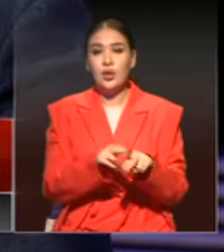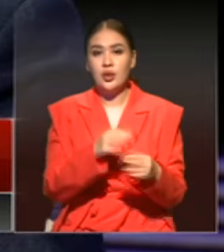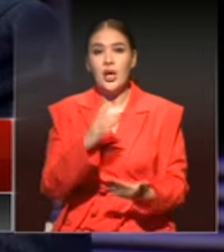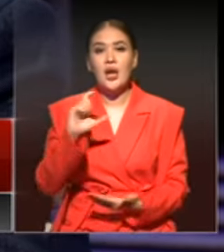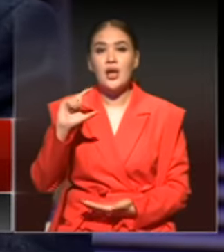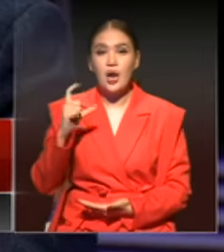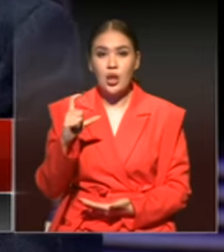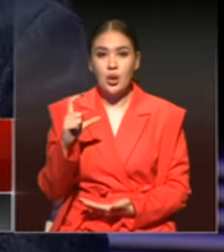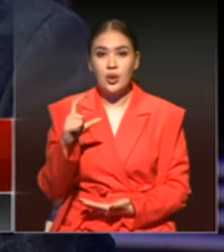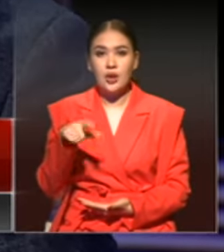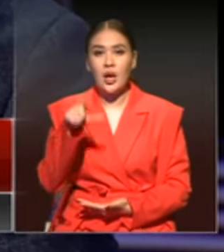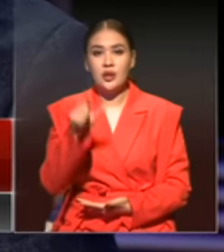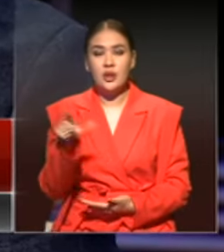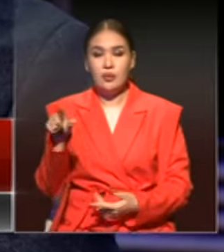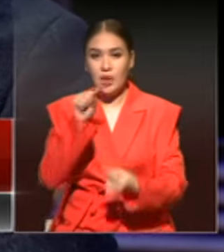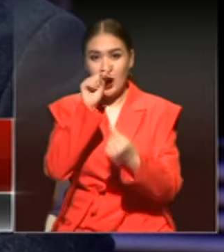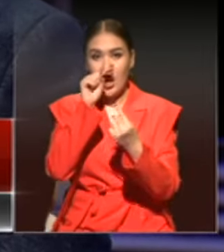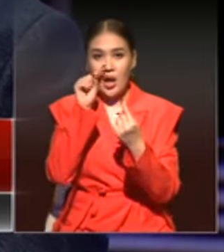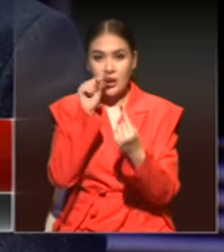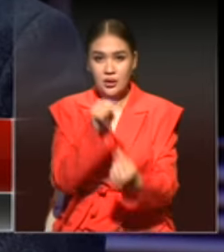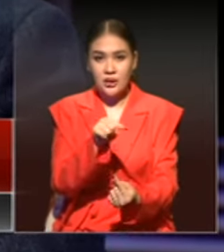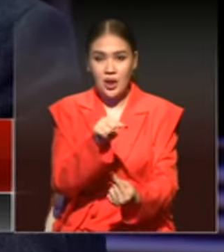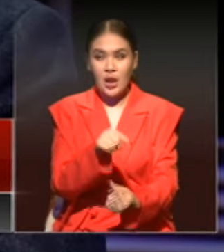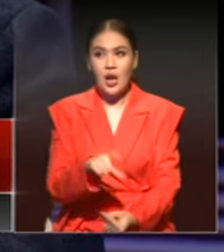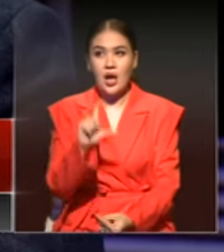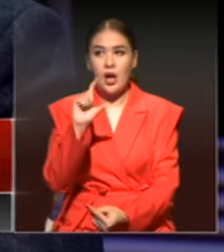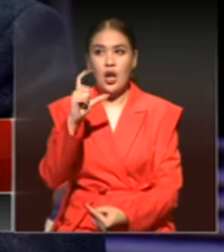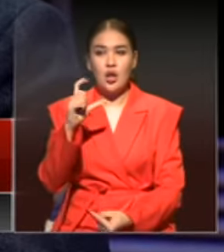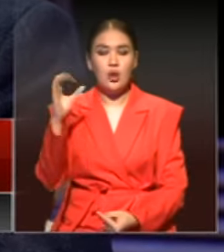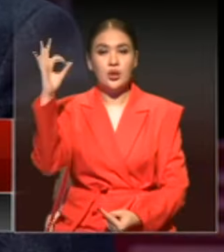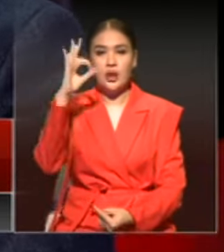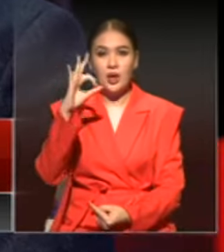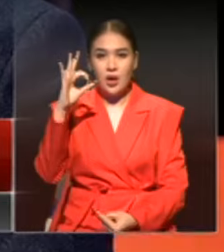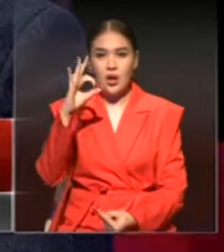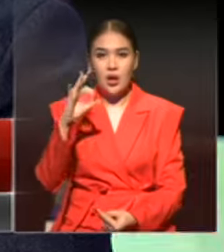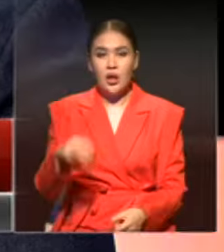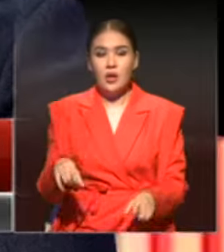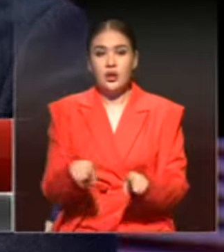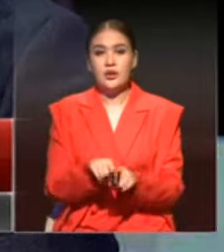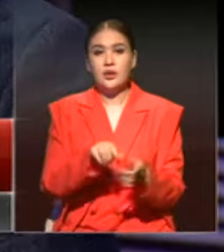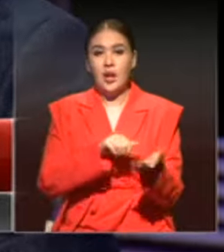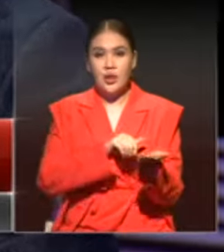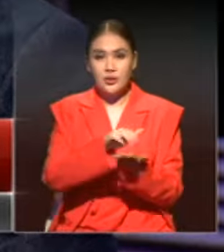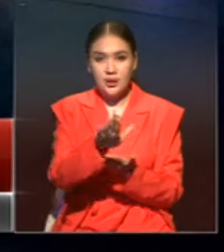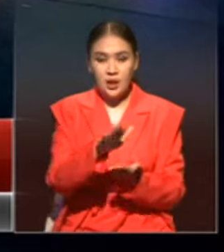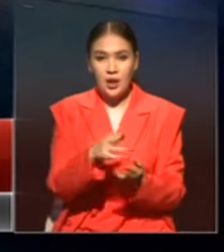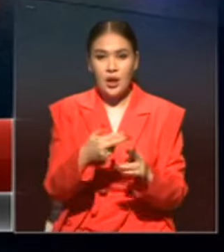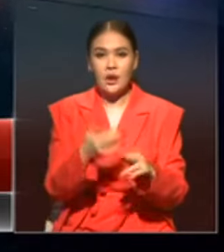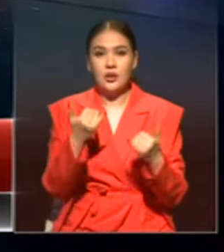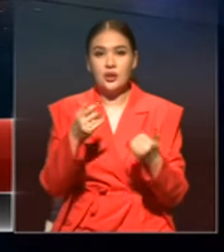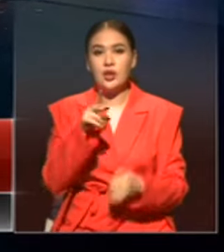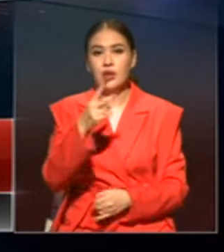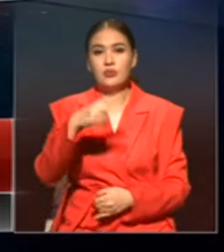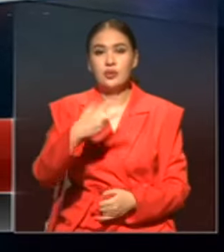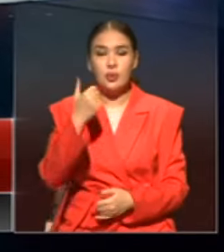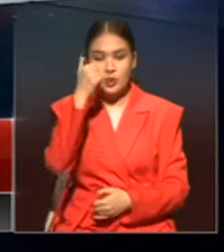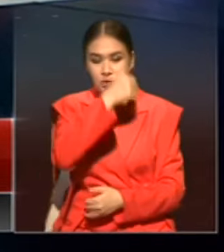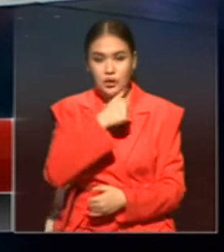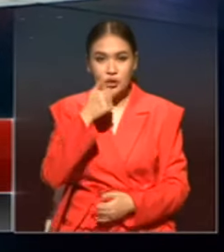экологтар, белсенділер қарсы шығып, бұл жаңа экологиялық катастрофаға әкеледі деп, қазір сол тұжырымдама 2023